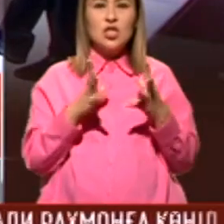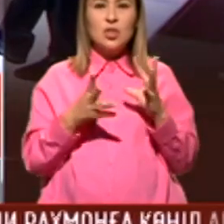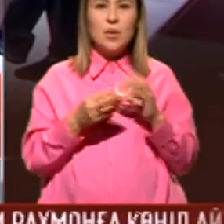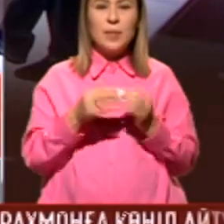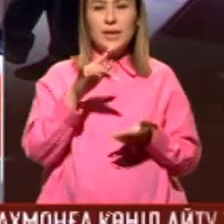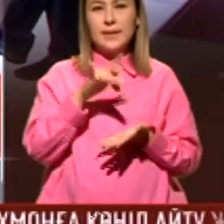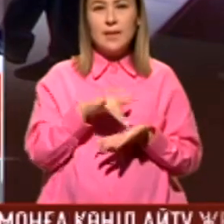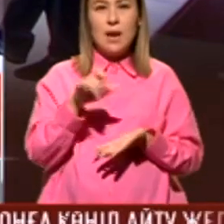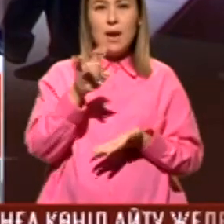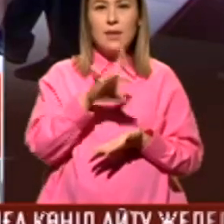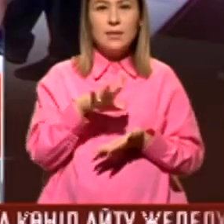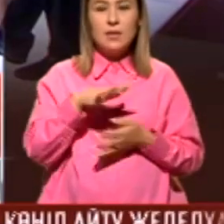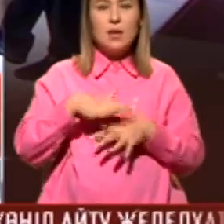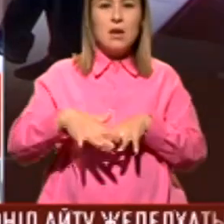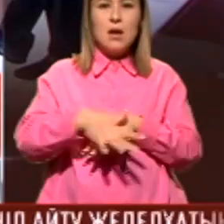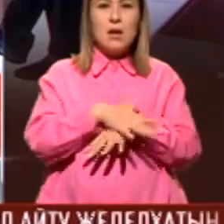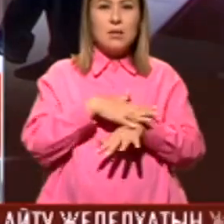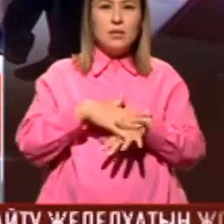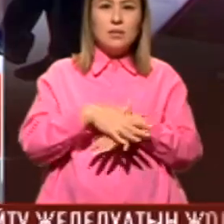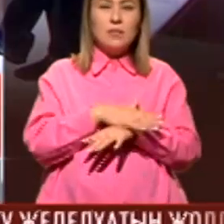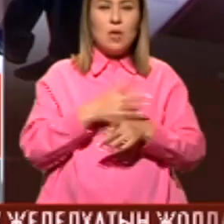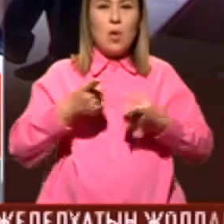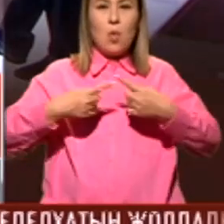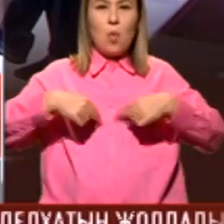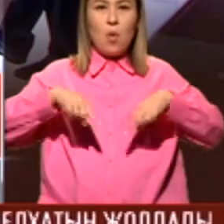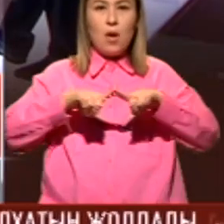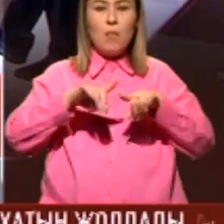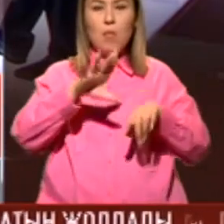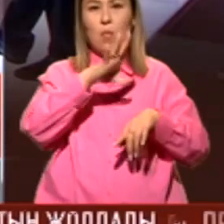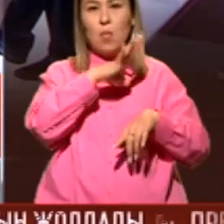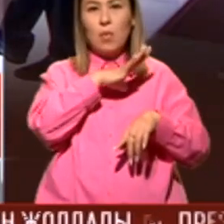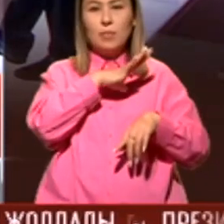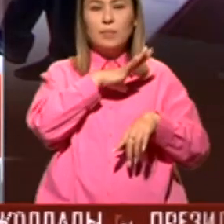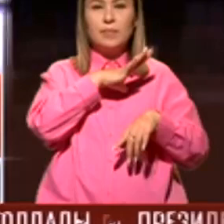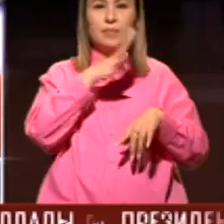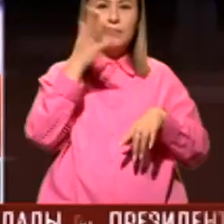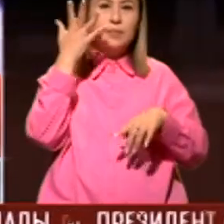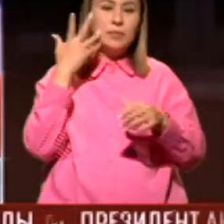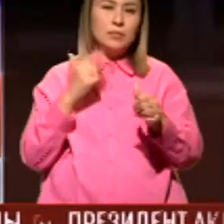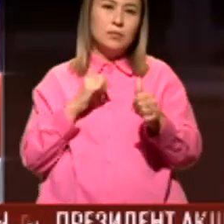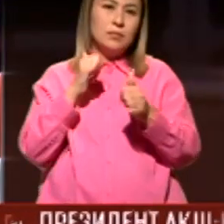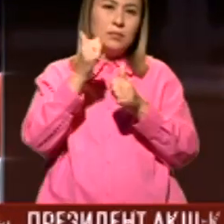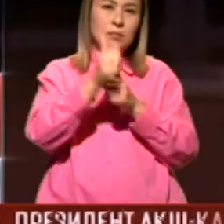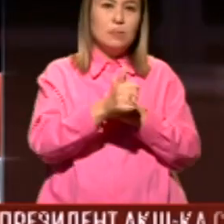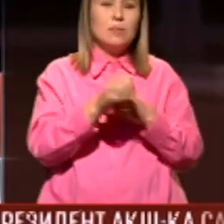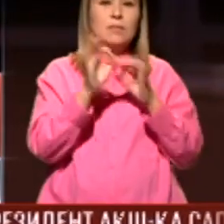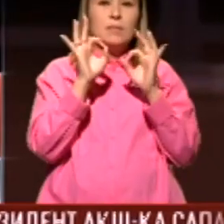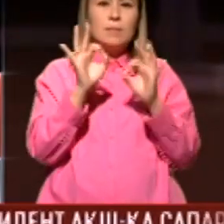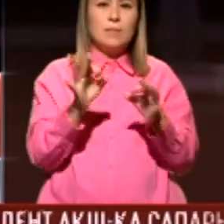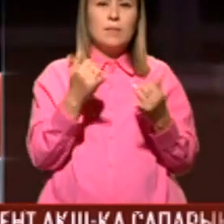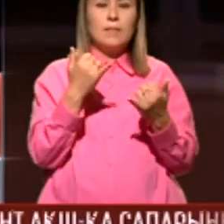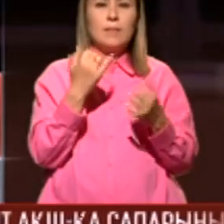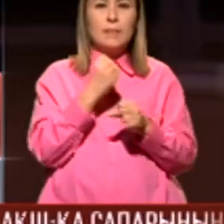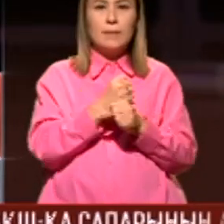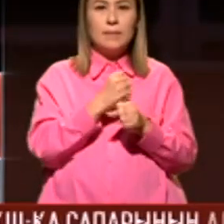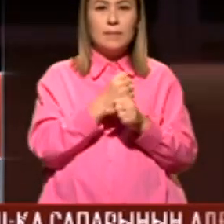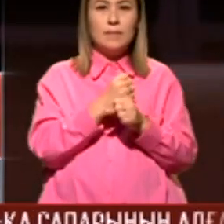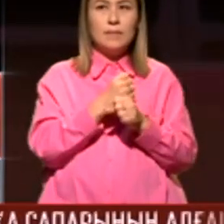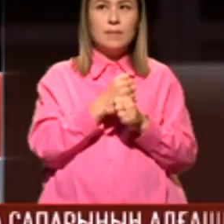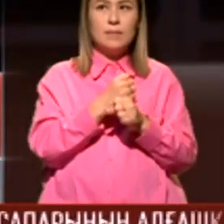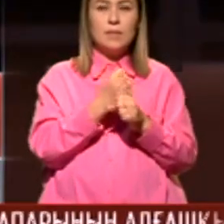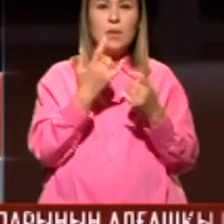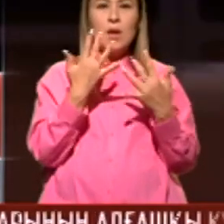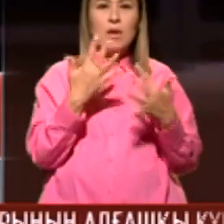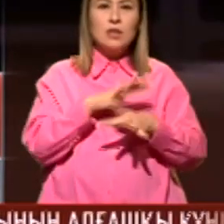Орта Азия халықтарының белгілі мөлшерде қоғам боп сергіп алға қарай ұмтылғаны да дұрыс та. Қазір